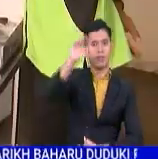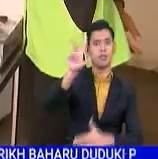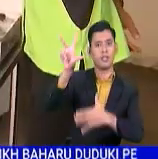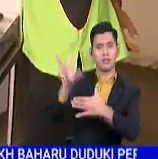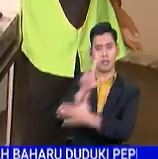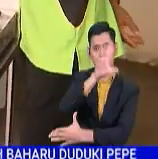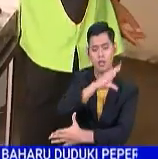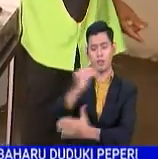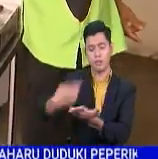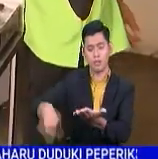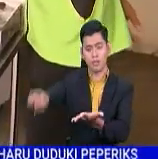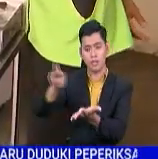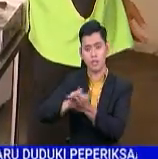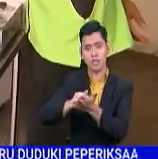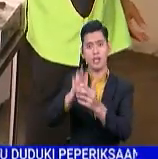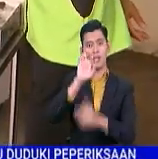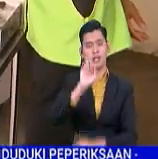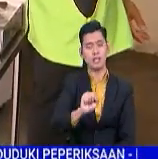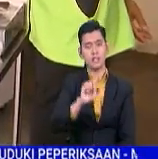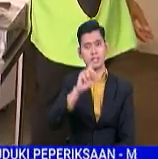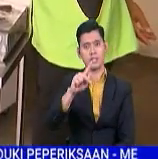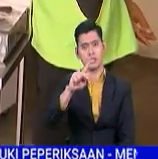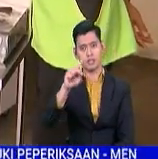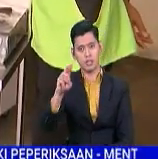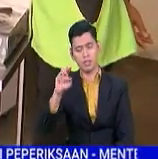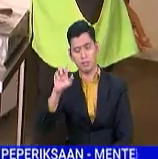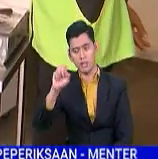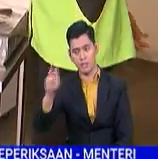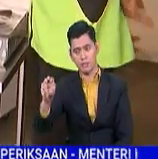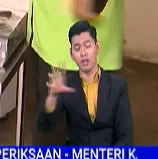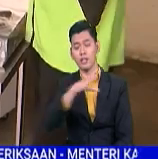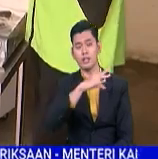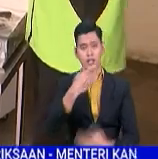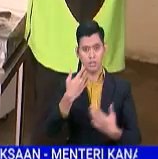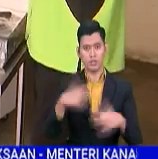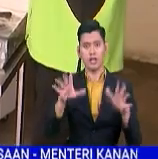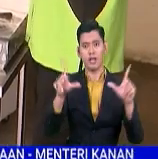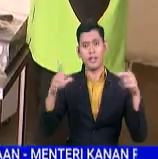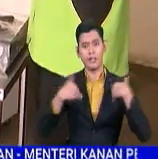bulan, berdaftar dengan Suruhanjaya Syarikat Malaysia SSM